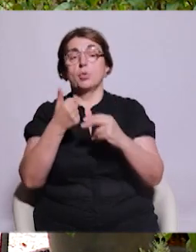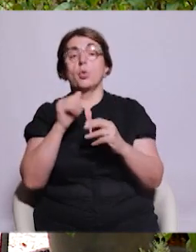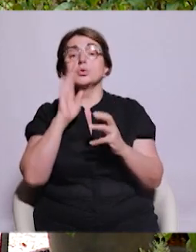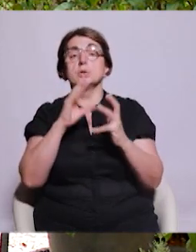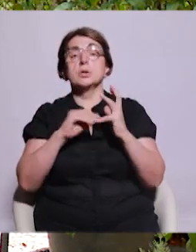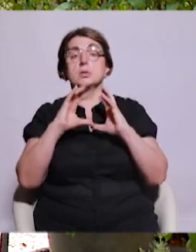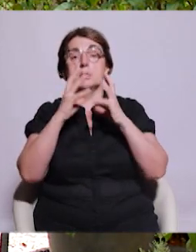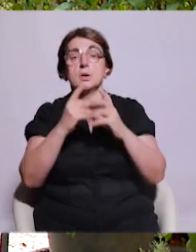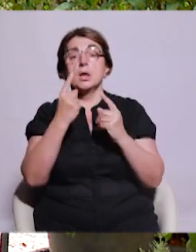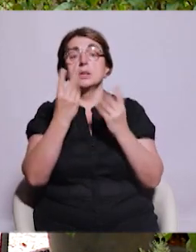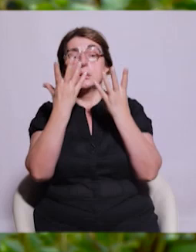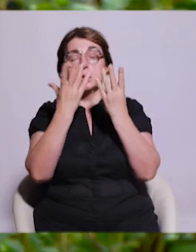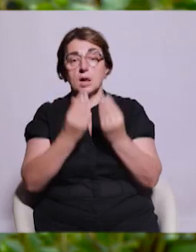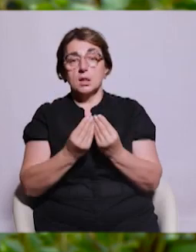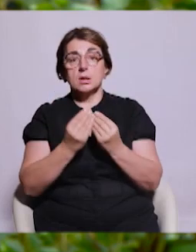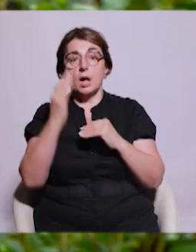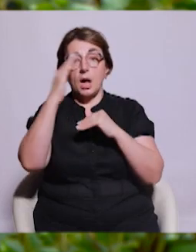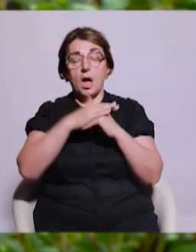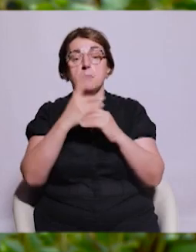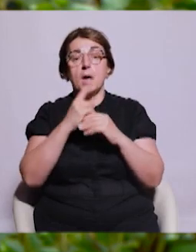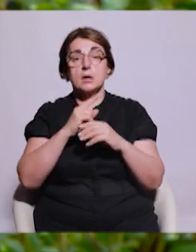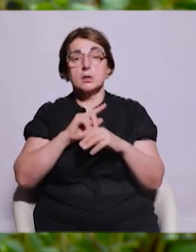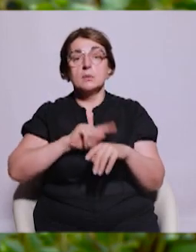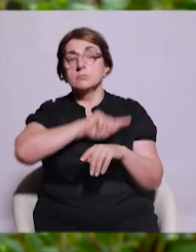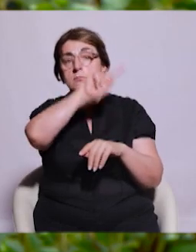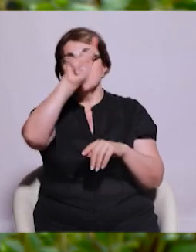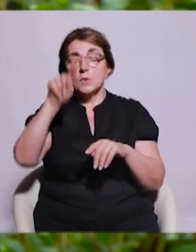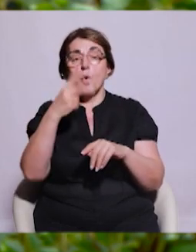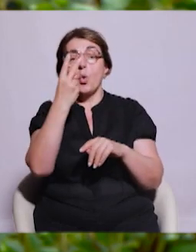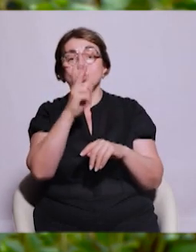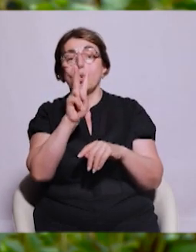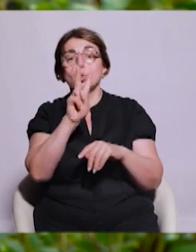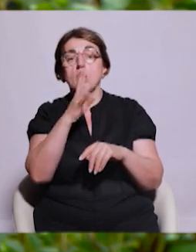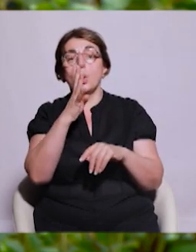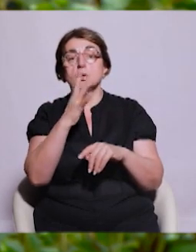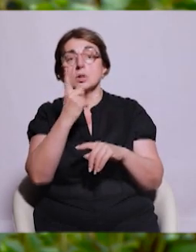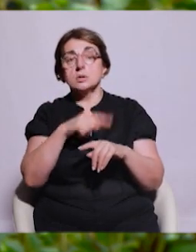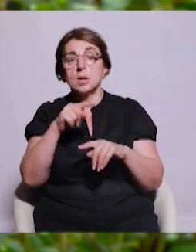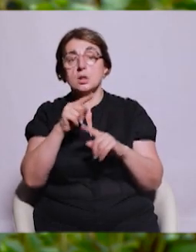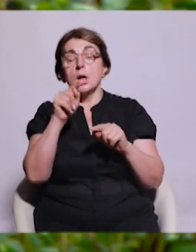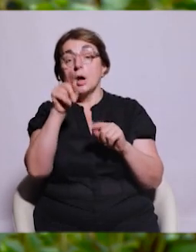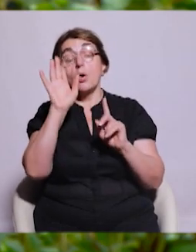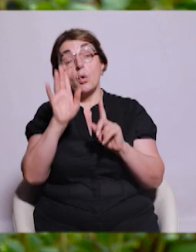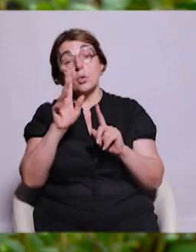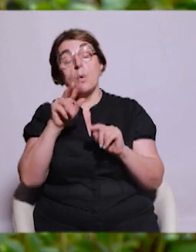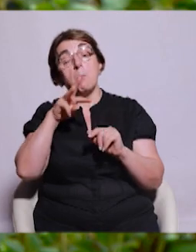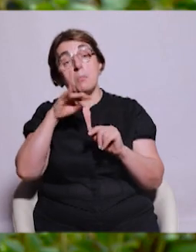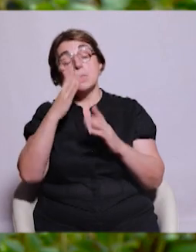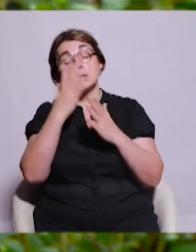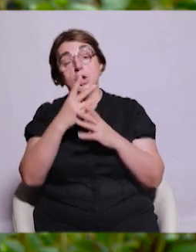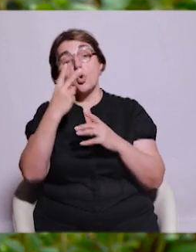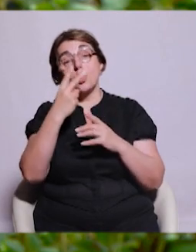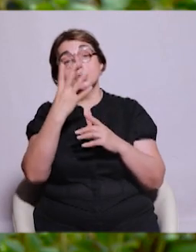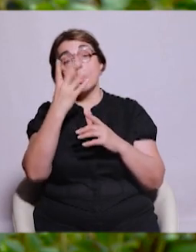დედამიწაზე. დედამიწაზე ერთი დღეღამე 24 საათს გრძელდება, აი მარსზე კი 24 საათს და 29 წუთს